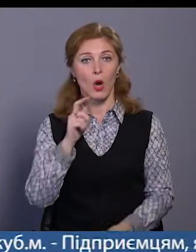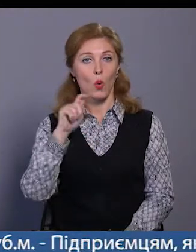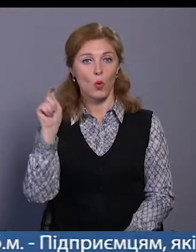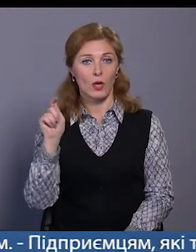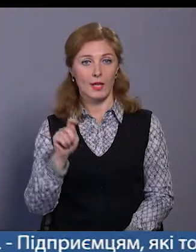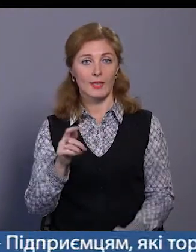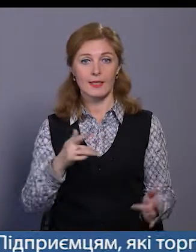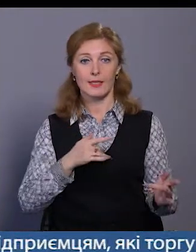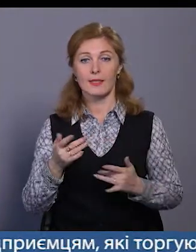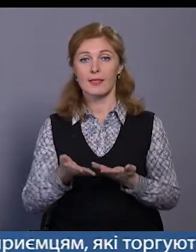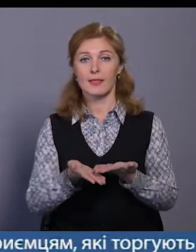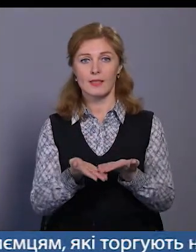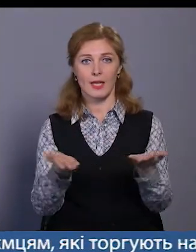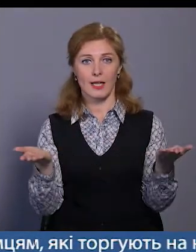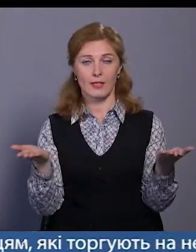українській сцені